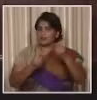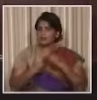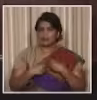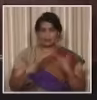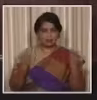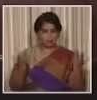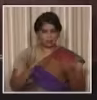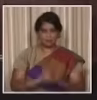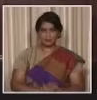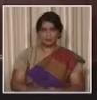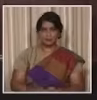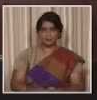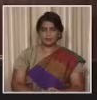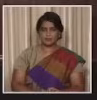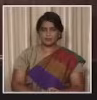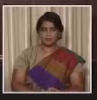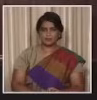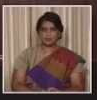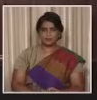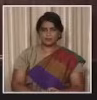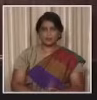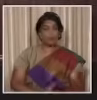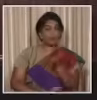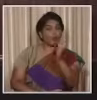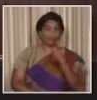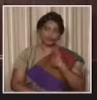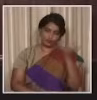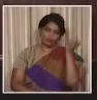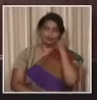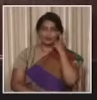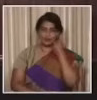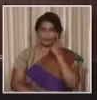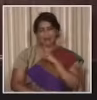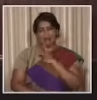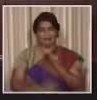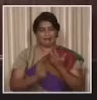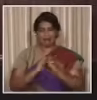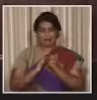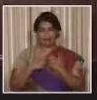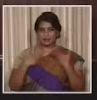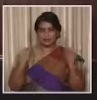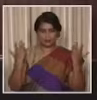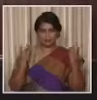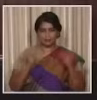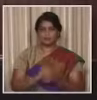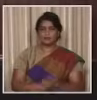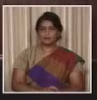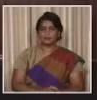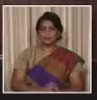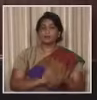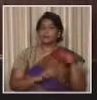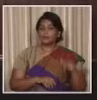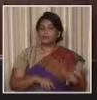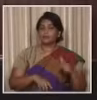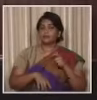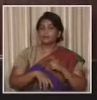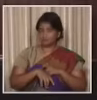මට ඇඹරෙන්න දෙයක් නෑ. ඔබට කතා කරන්න දෙන්නේ නෑ. කවුද කියන්නේ මම දන්නවා. හරි. ඉතින් ඒ නිසා ඔබතුම මේක මේ